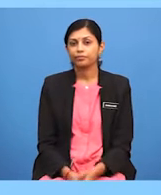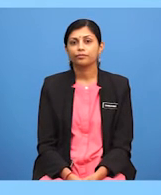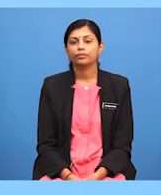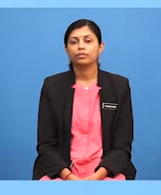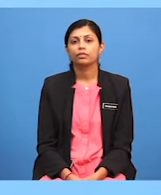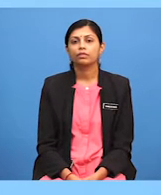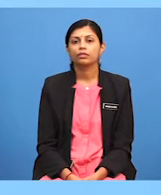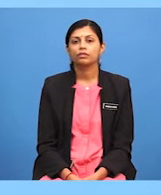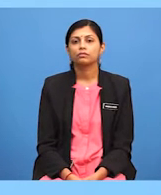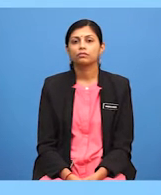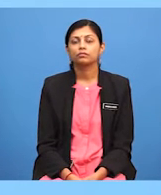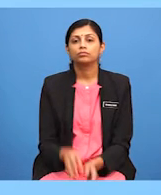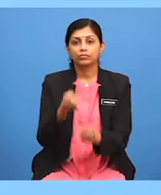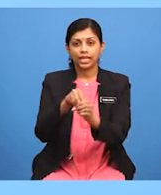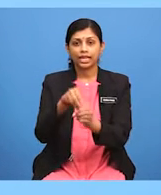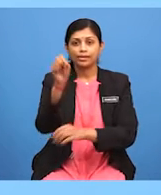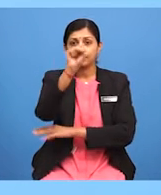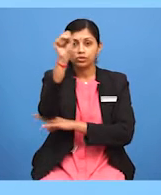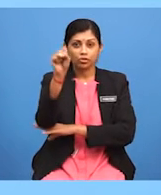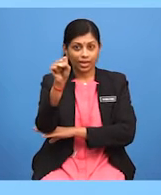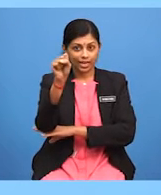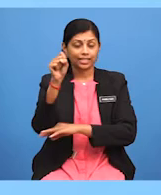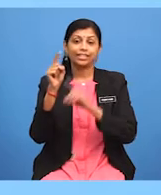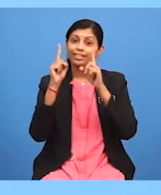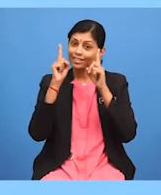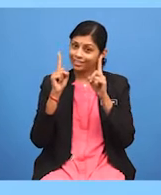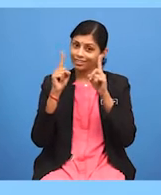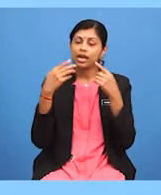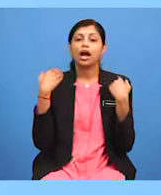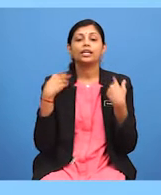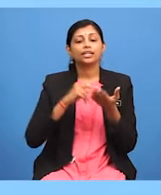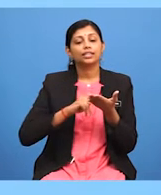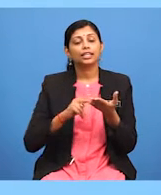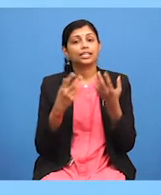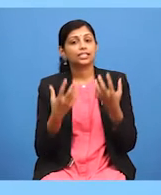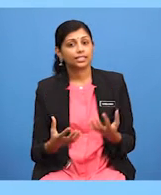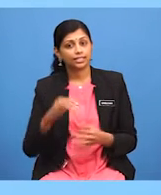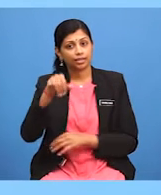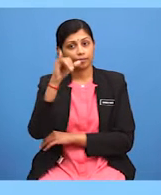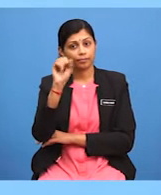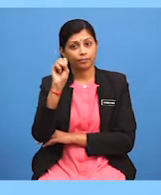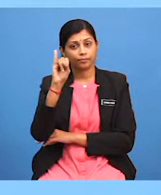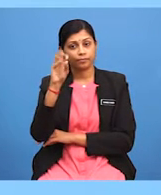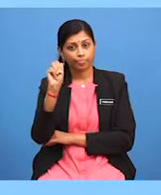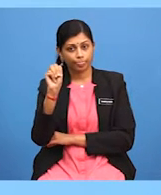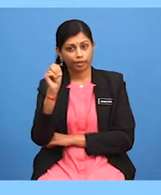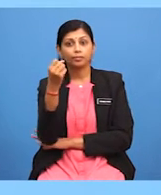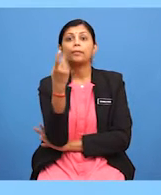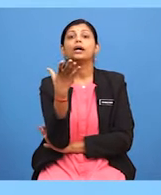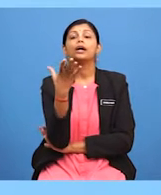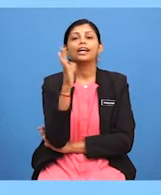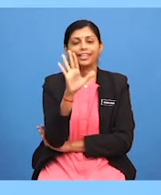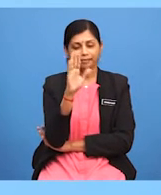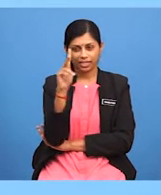Okey. Dalam soalan ini, telah diberikan nilai jisim tembikai iaitu 5